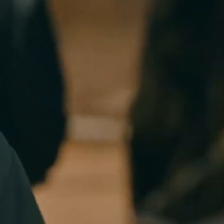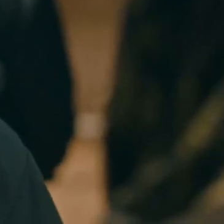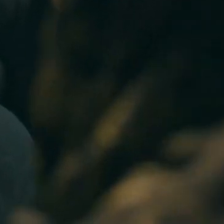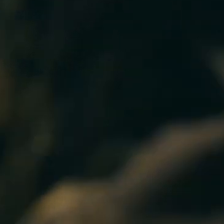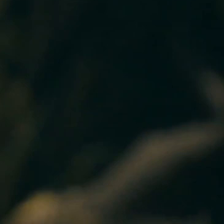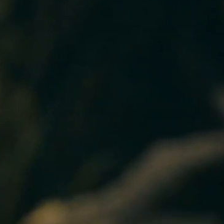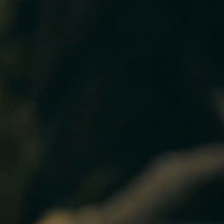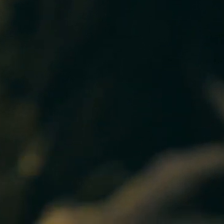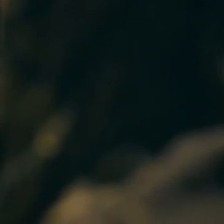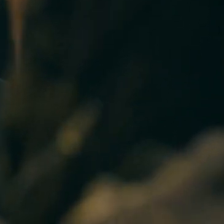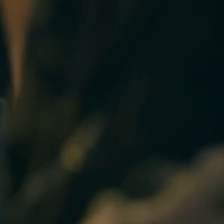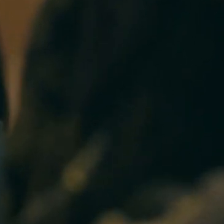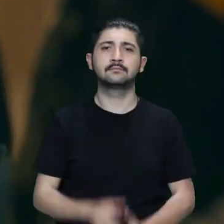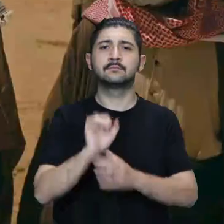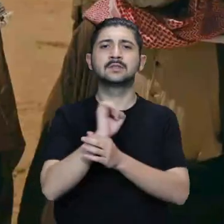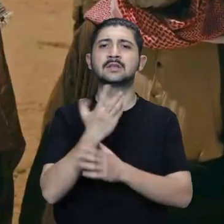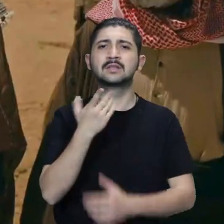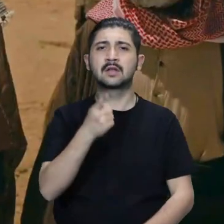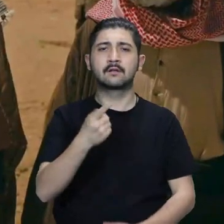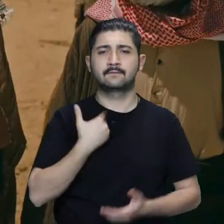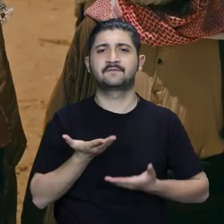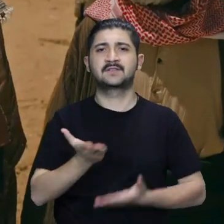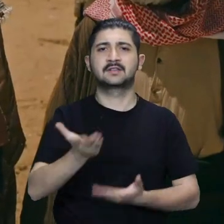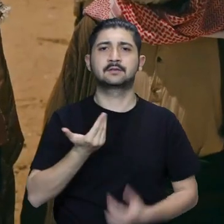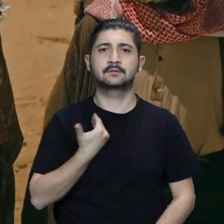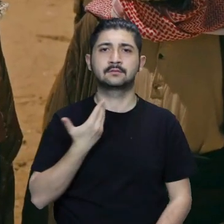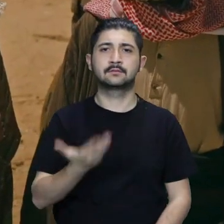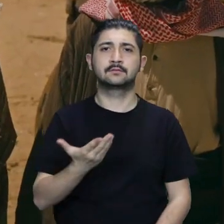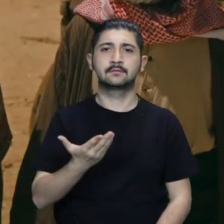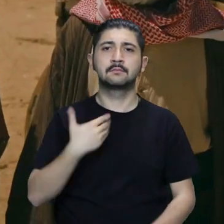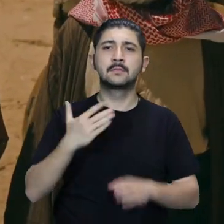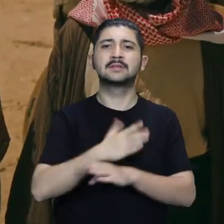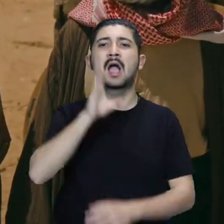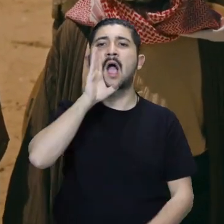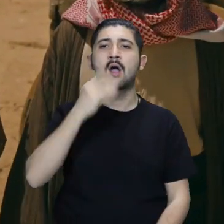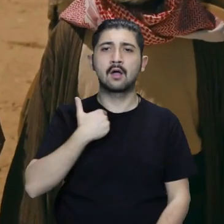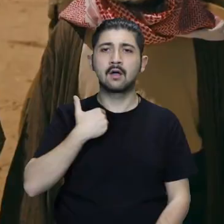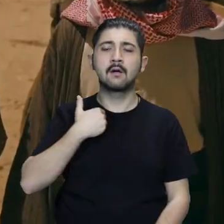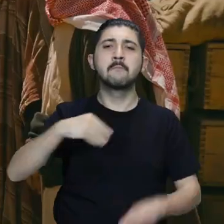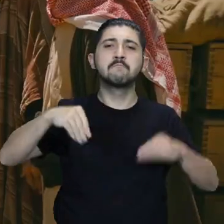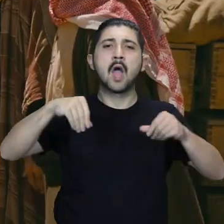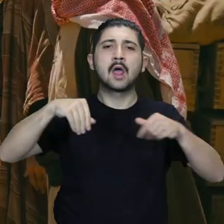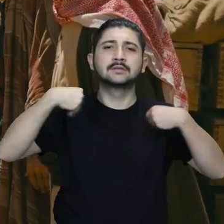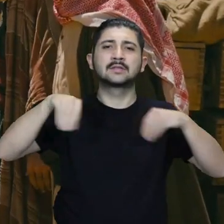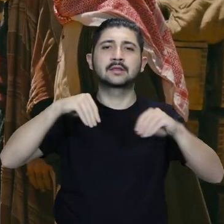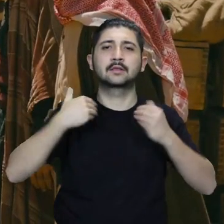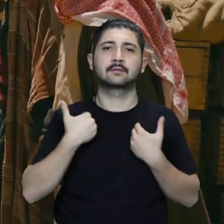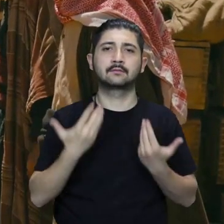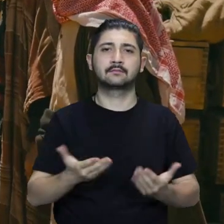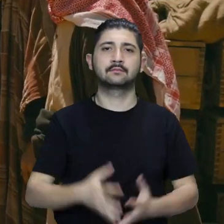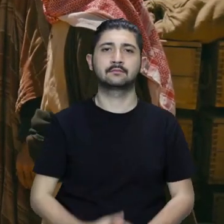şöyle bir baktı. Mesleğin ne senin? Fırıncıyım. Pazarcıyım. Baharatçıyım.